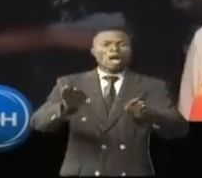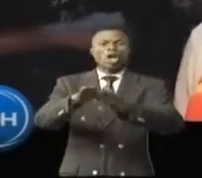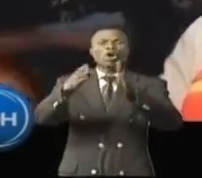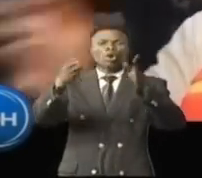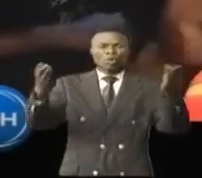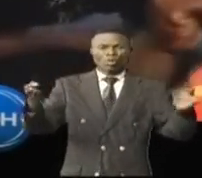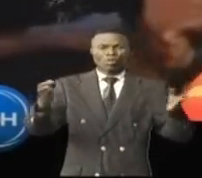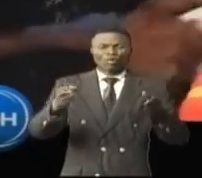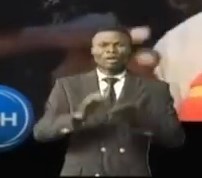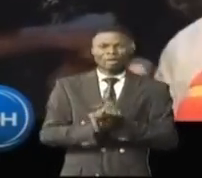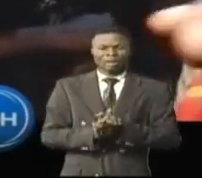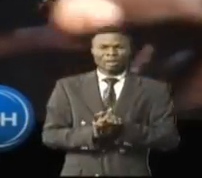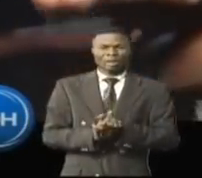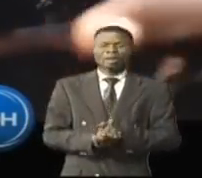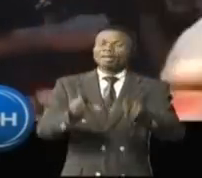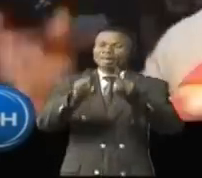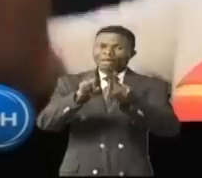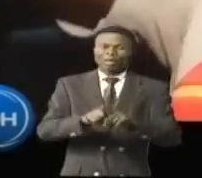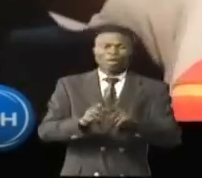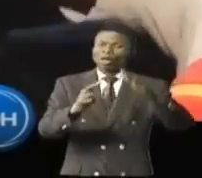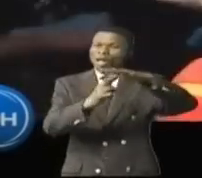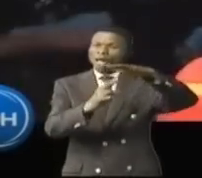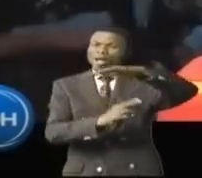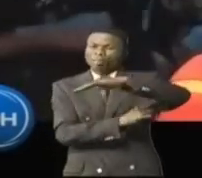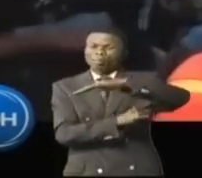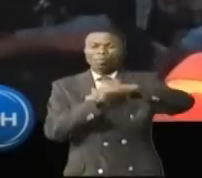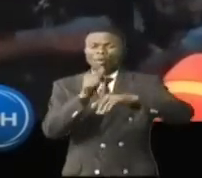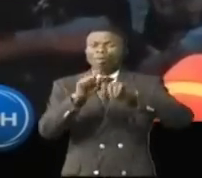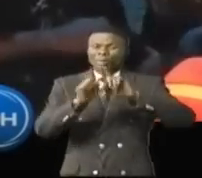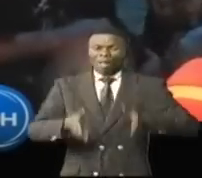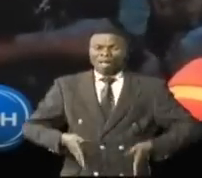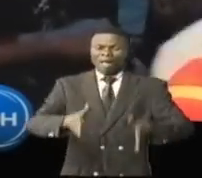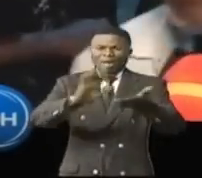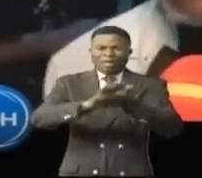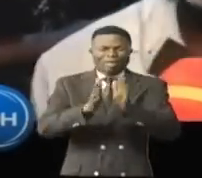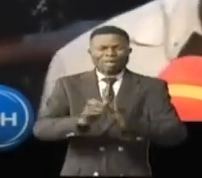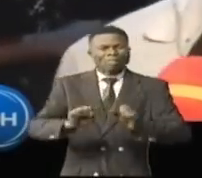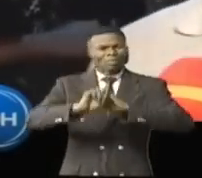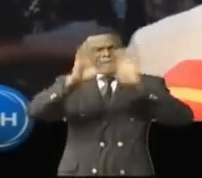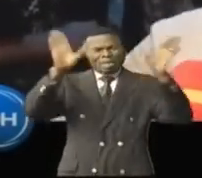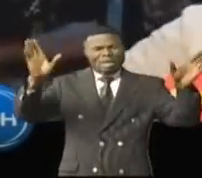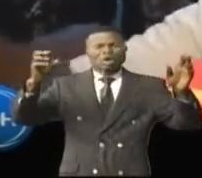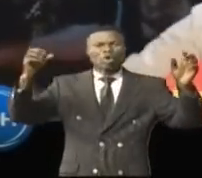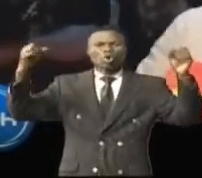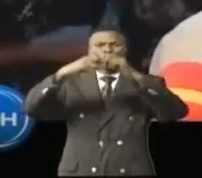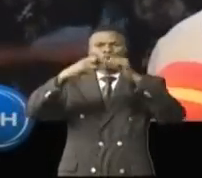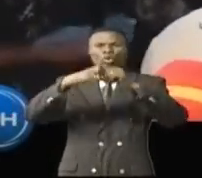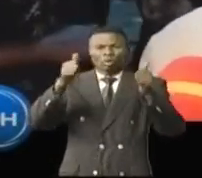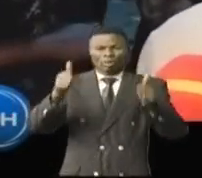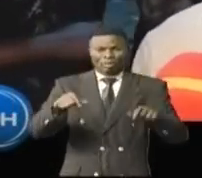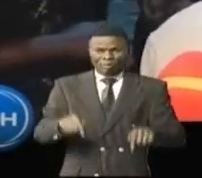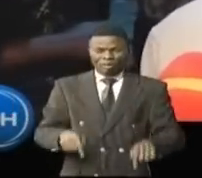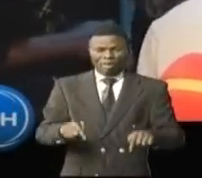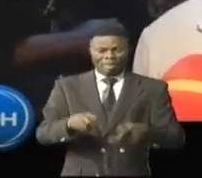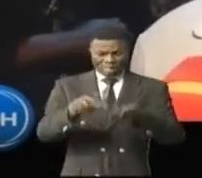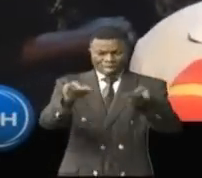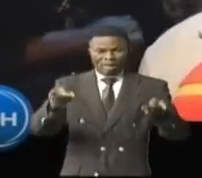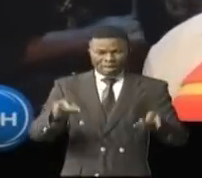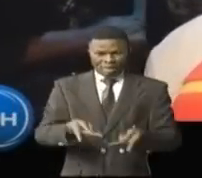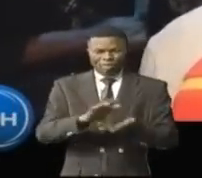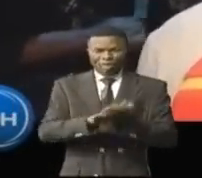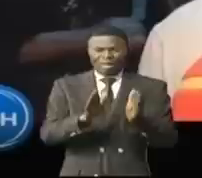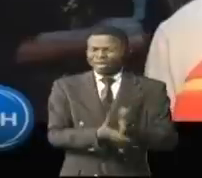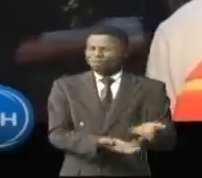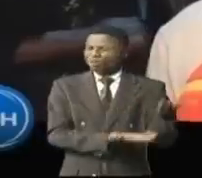Puis, non seulement ce pont, nous voyons, la rue est maintenant éclairée. Donc ici, maintenant, cet endroit est